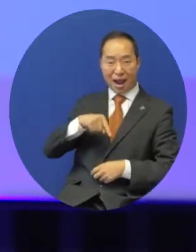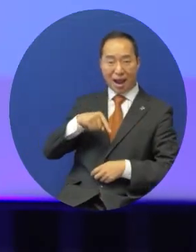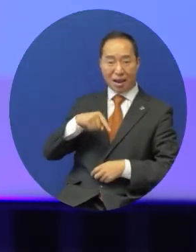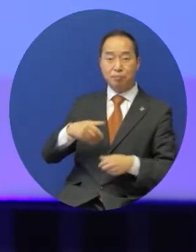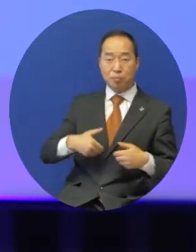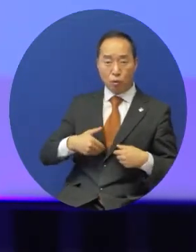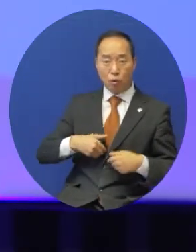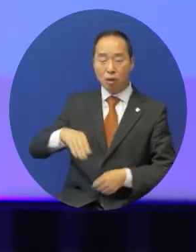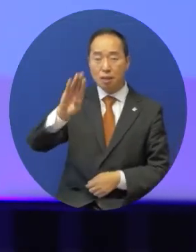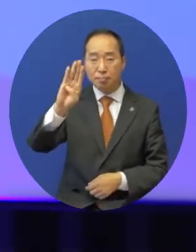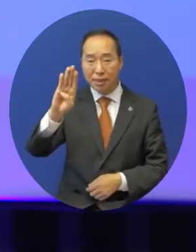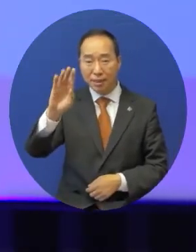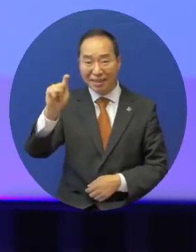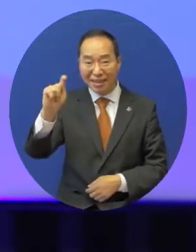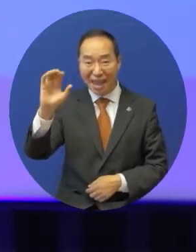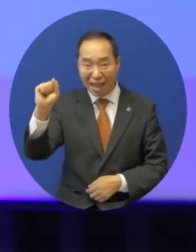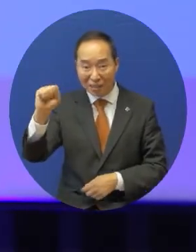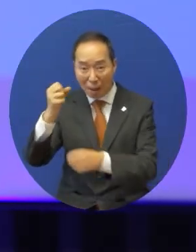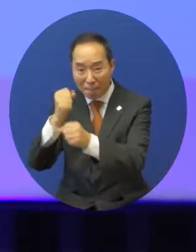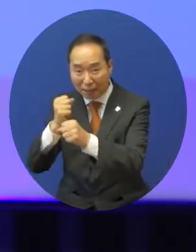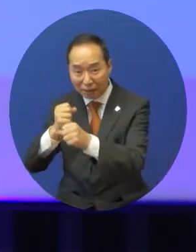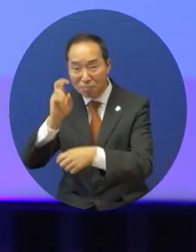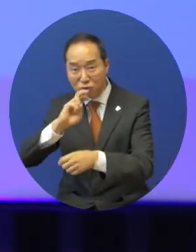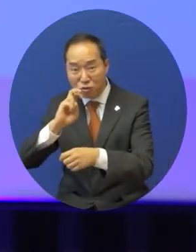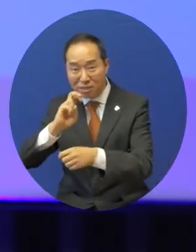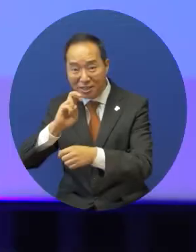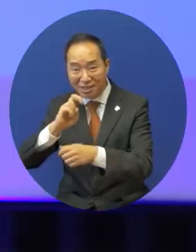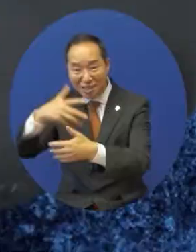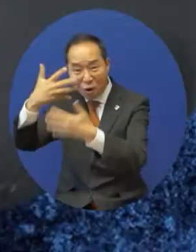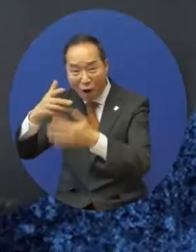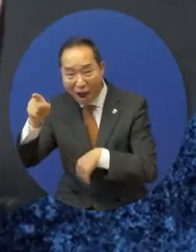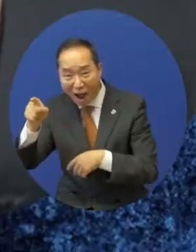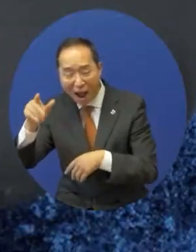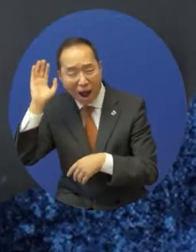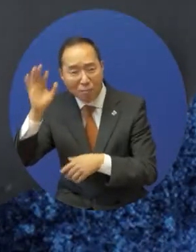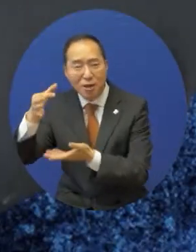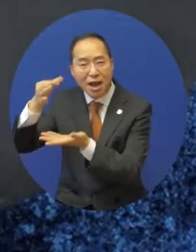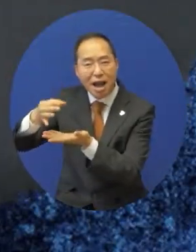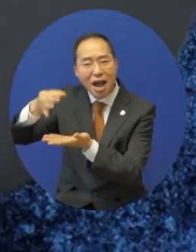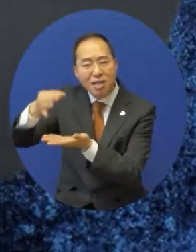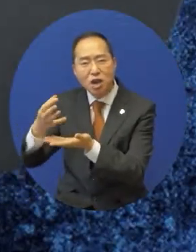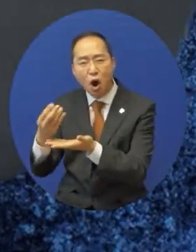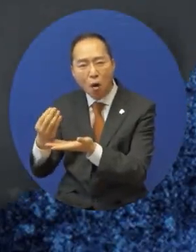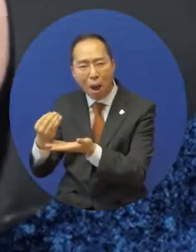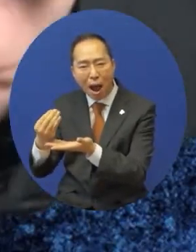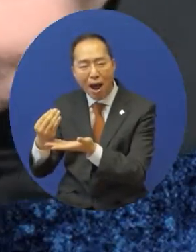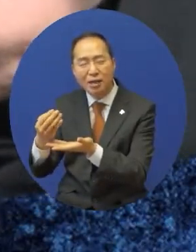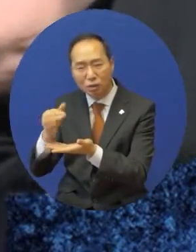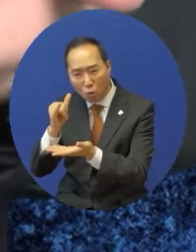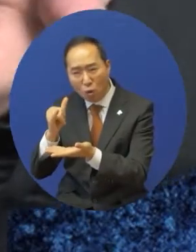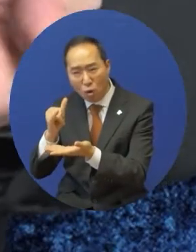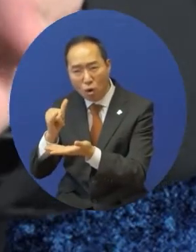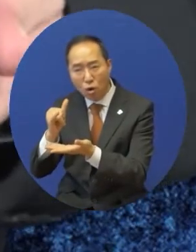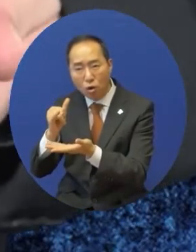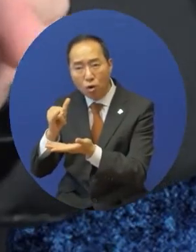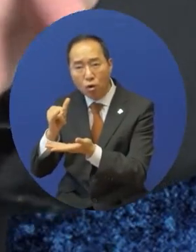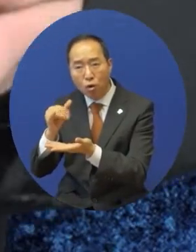평가하는 평가회사. 그러니까 뭐 BTS가 만든 뮤직비디오가 앞으로 얼마의 가치가